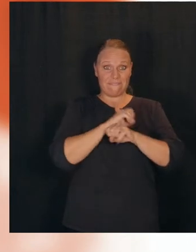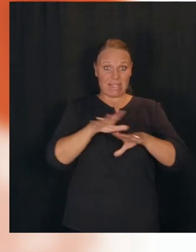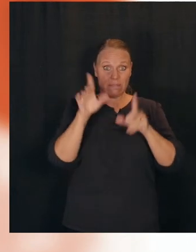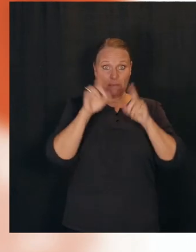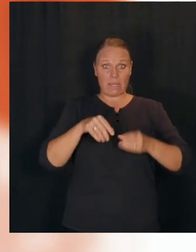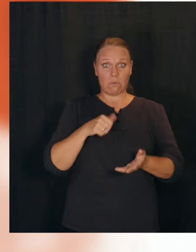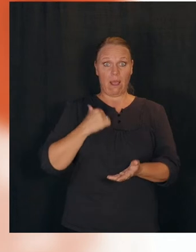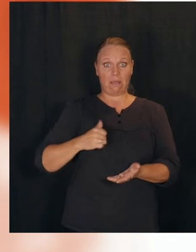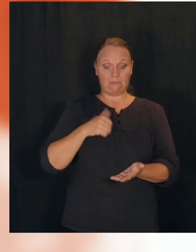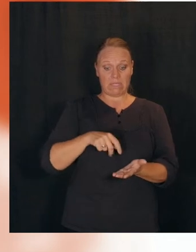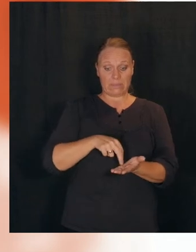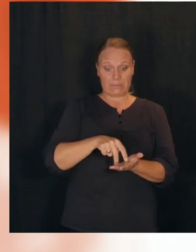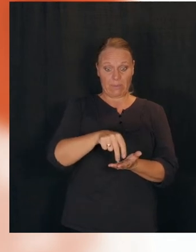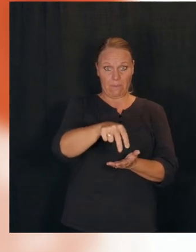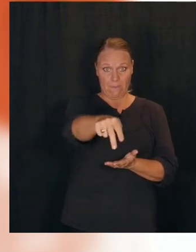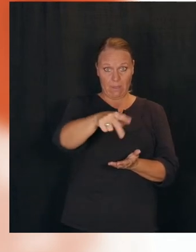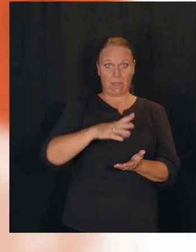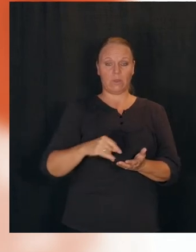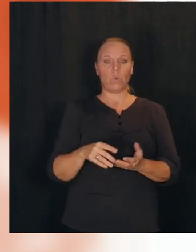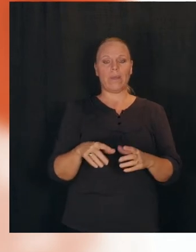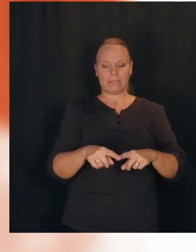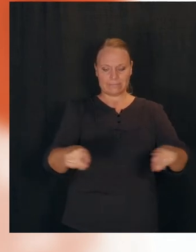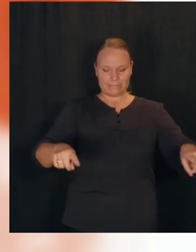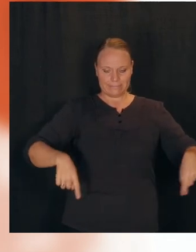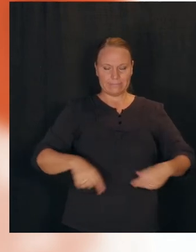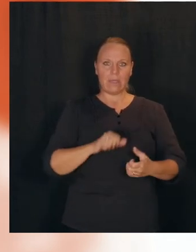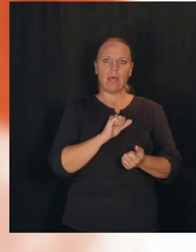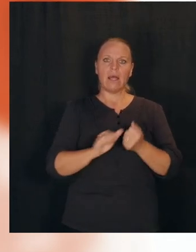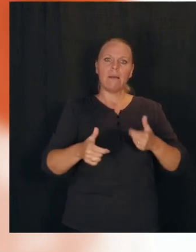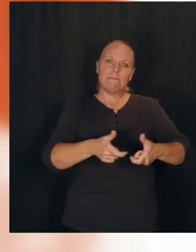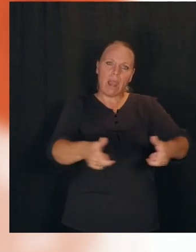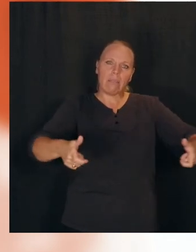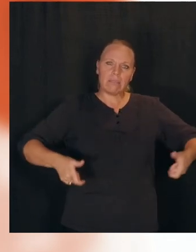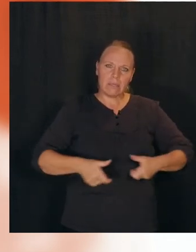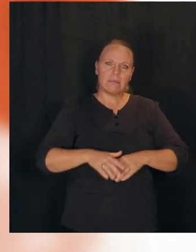Där har man hårdgjort med större stenplattor.